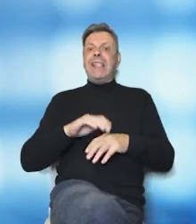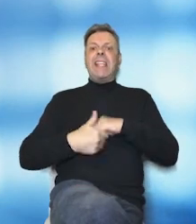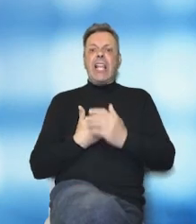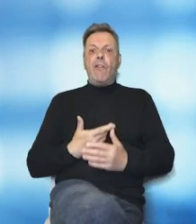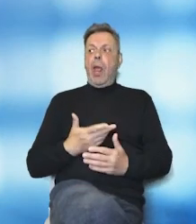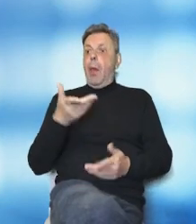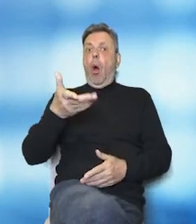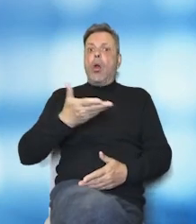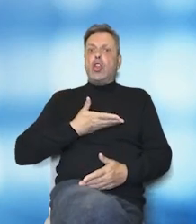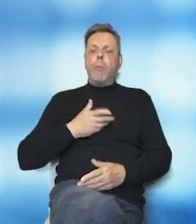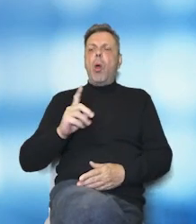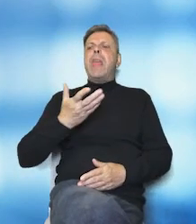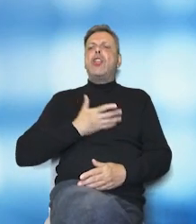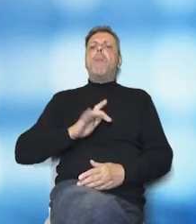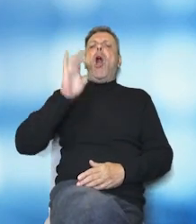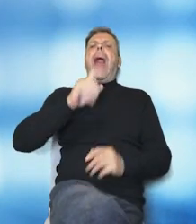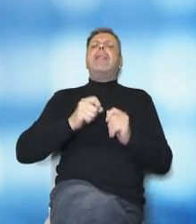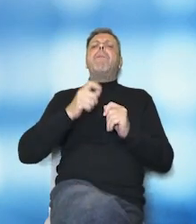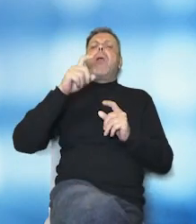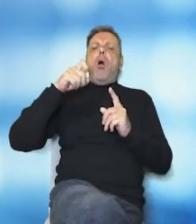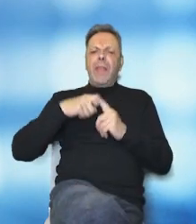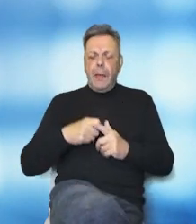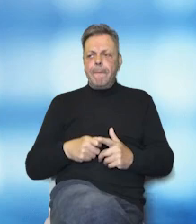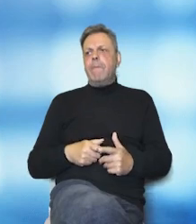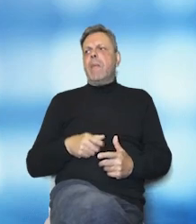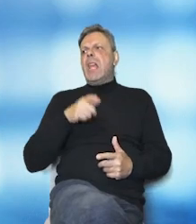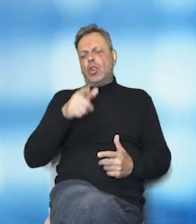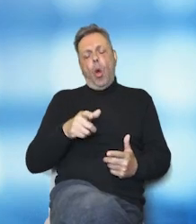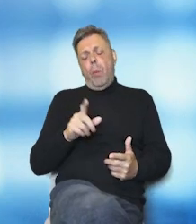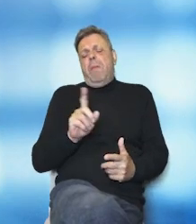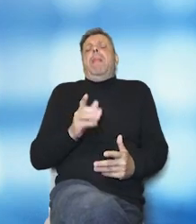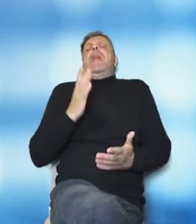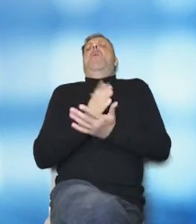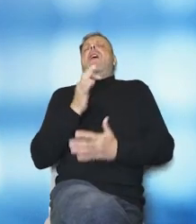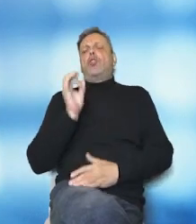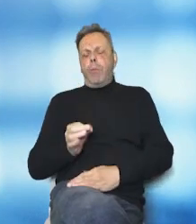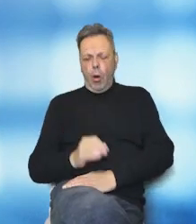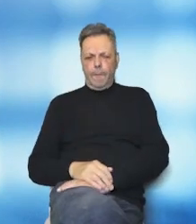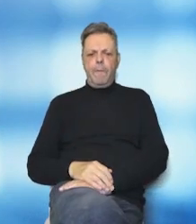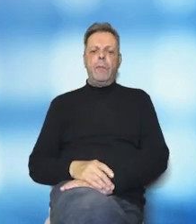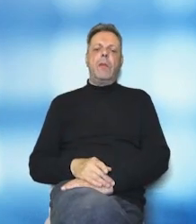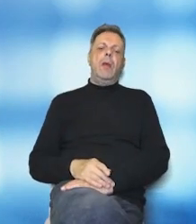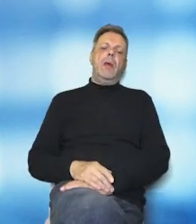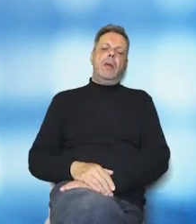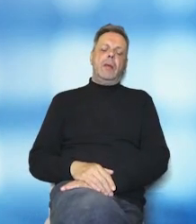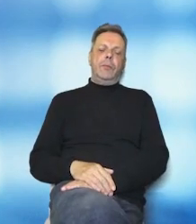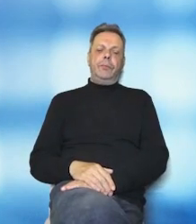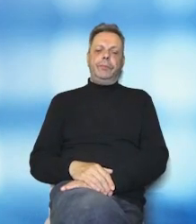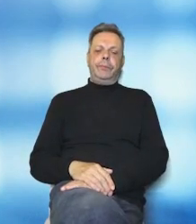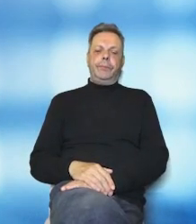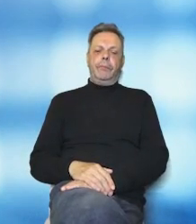nešto dobio, nije dobio antibiotik, antibiotik je nužno zlo, uz to mu kažem što je antibiotik, može i pročitati na